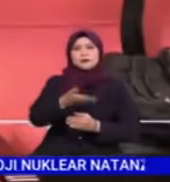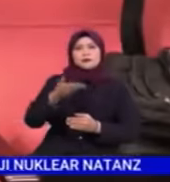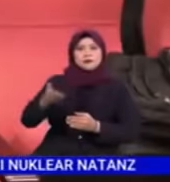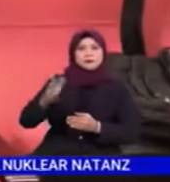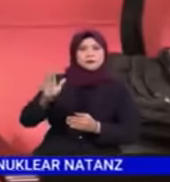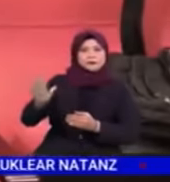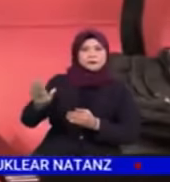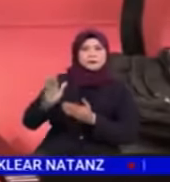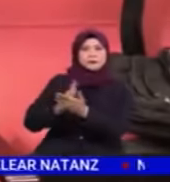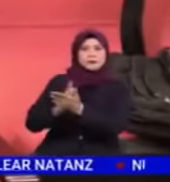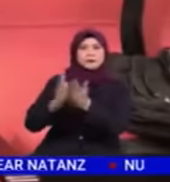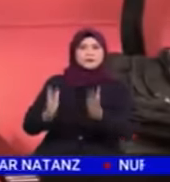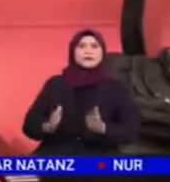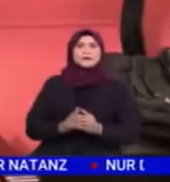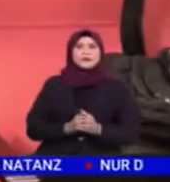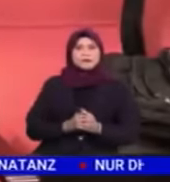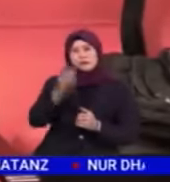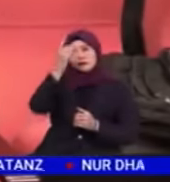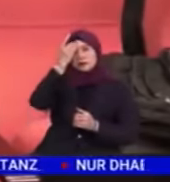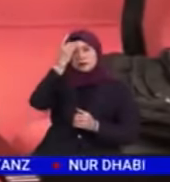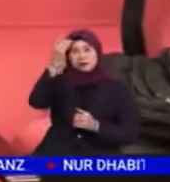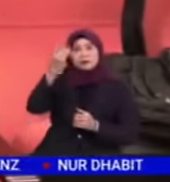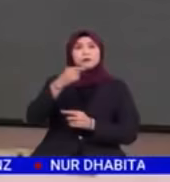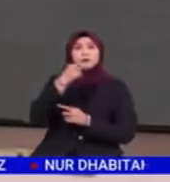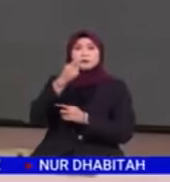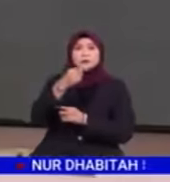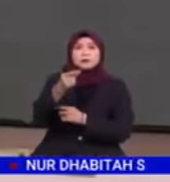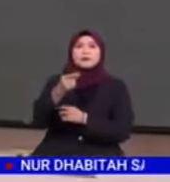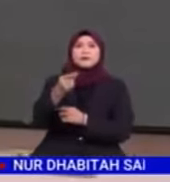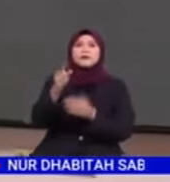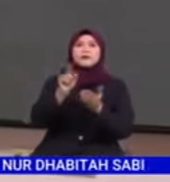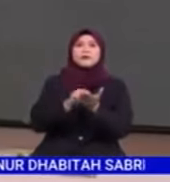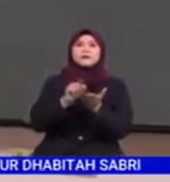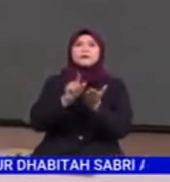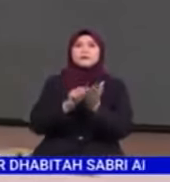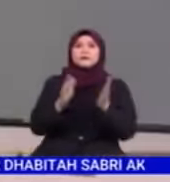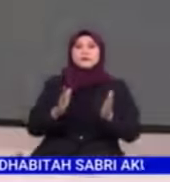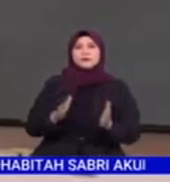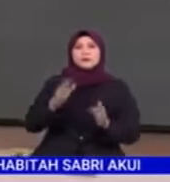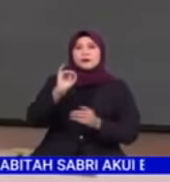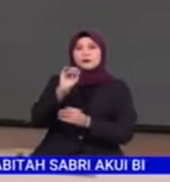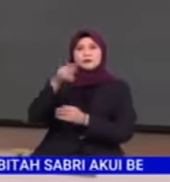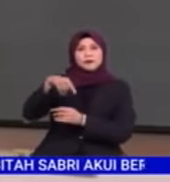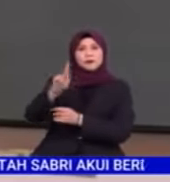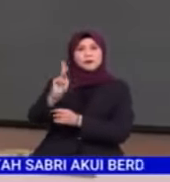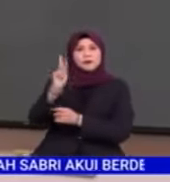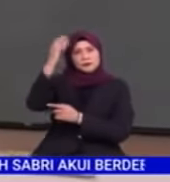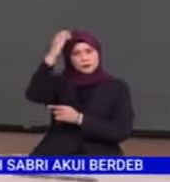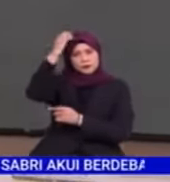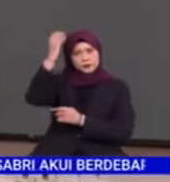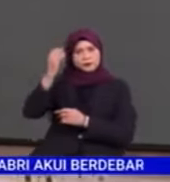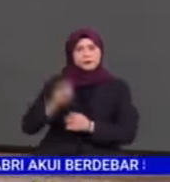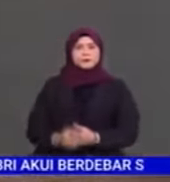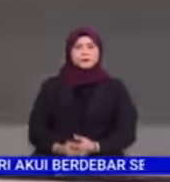spageti jatuh Arjuna ini menyatakan perkara itu dalam sidang media di IPC Selangor